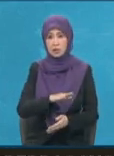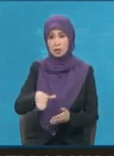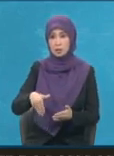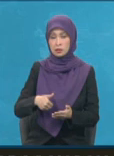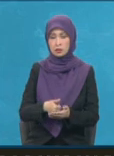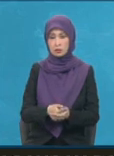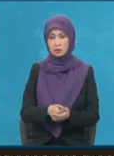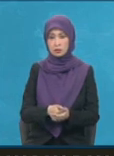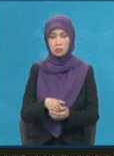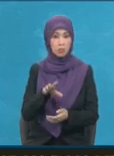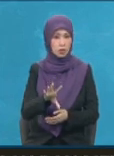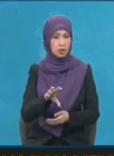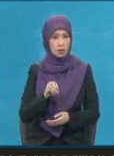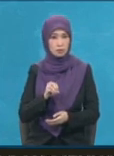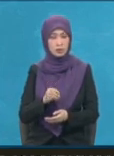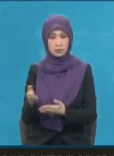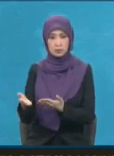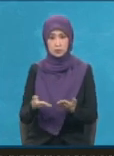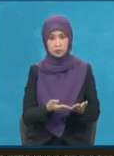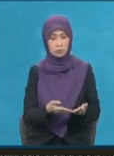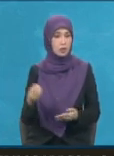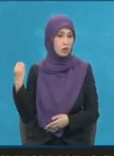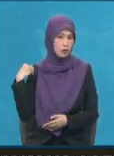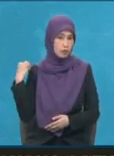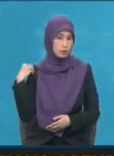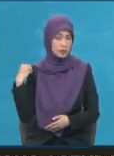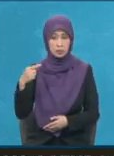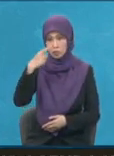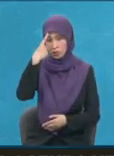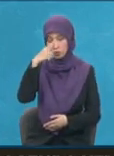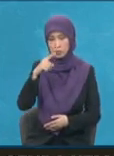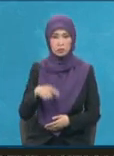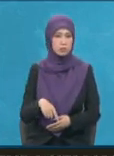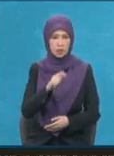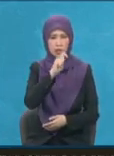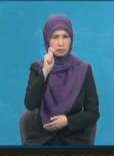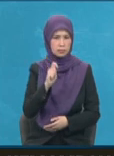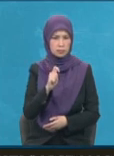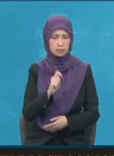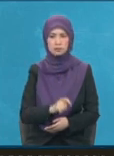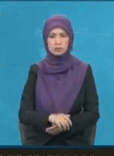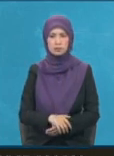barang-barang yang dirampas dibawa ke pejabat penguat kekuasaan undang-undang untuk tindakan pelubusan